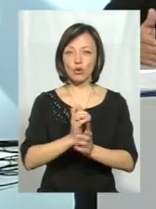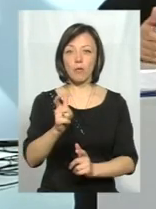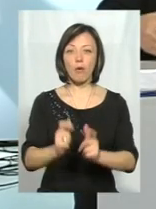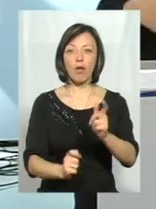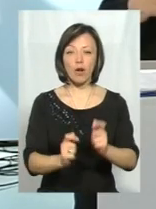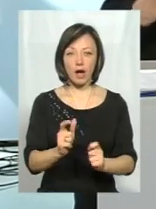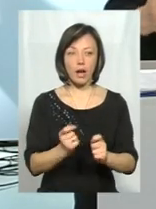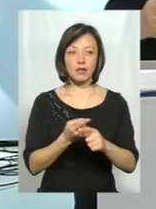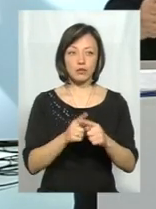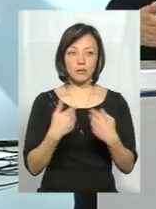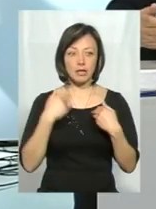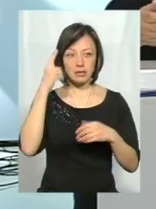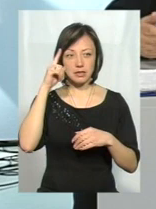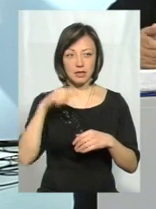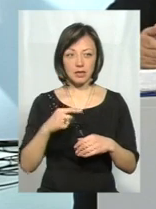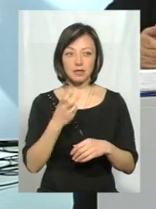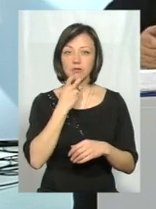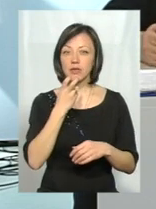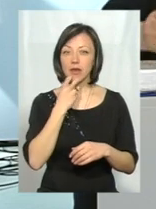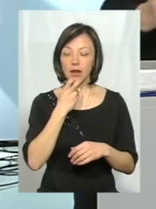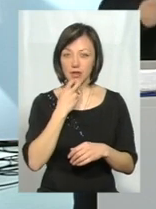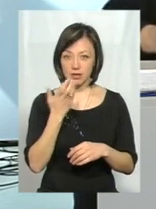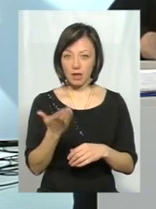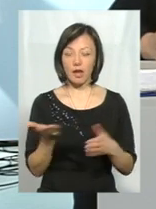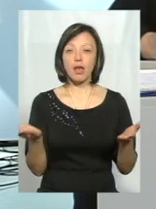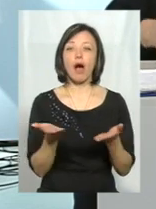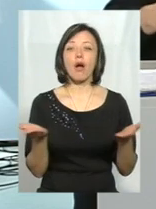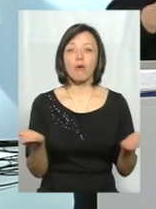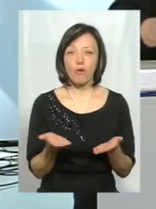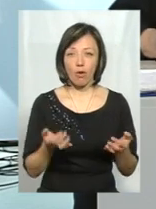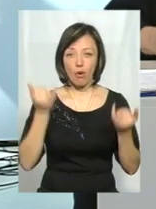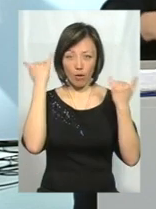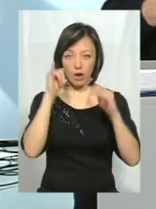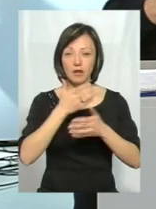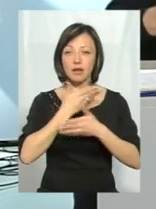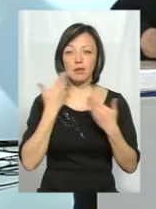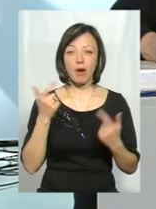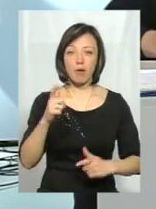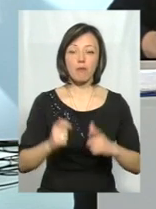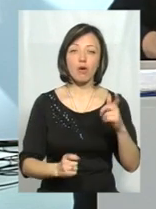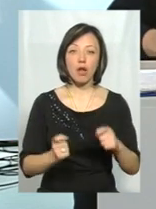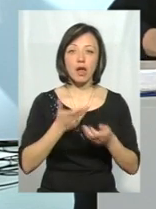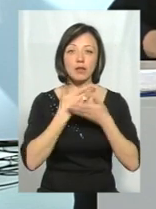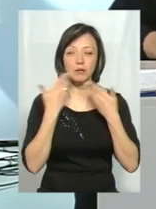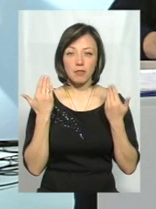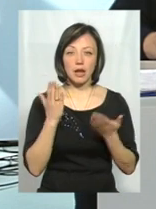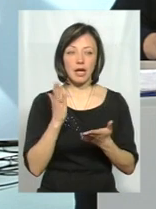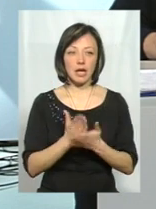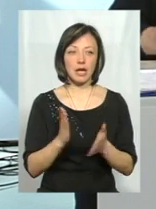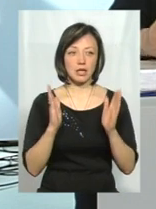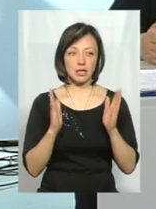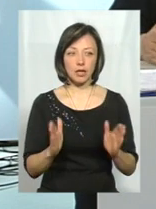молока. Ці, що мене знають, з мене сміяться. Якого? Корів нема, молока нема, є